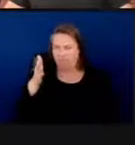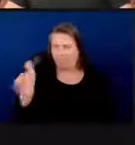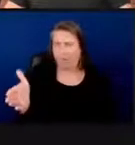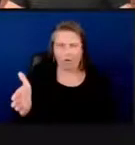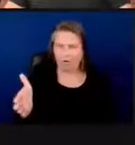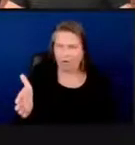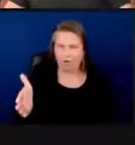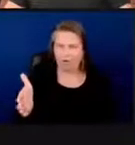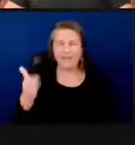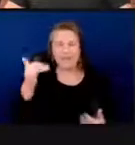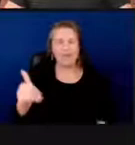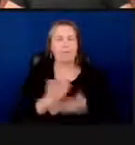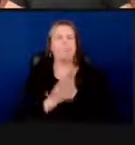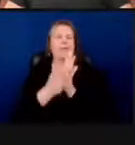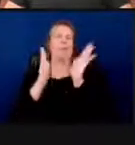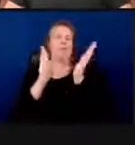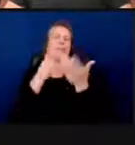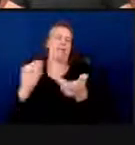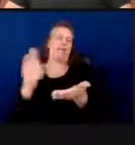kuweza kufaulu.